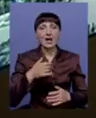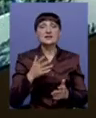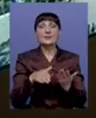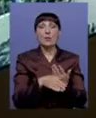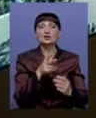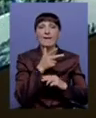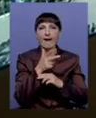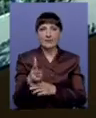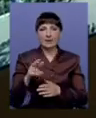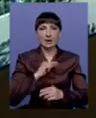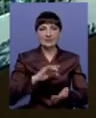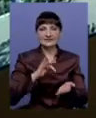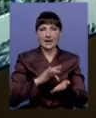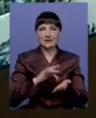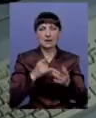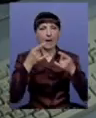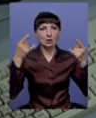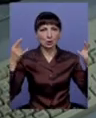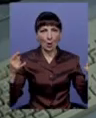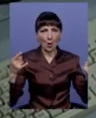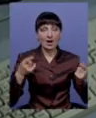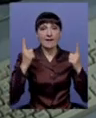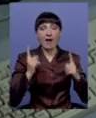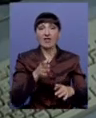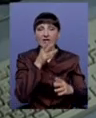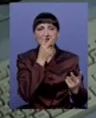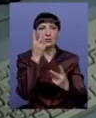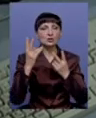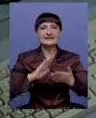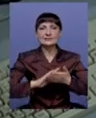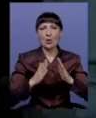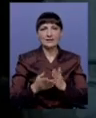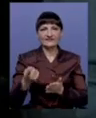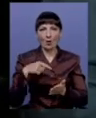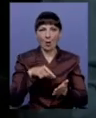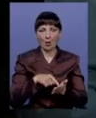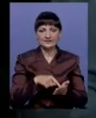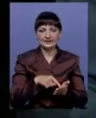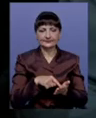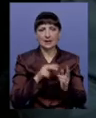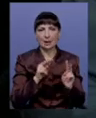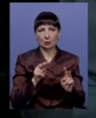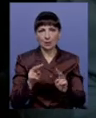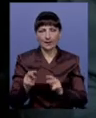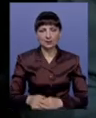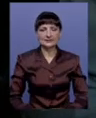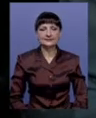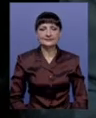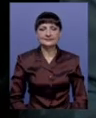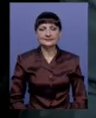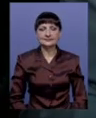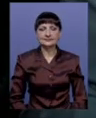наблюдения работники центра через огромные мониторы в реальном времени отслеживают ситуацию в городе. Город Сиксин. Позвони